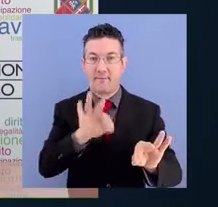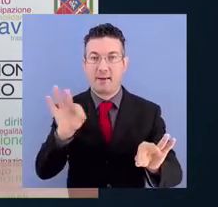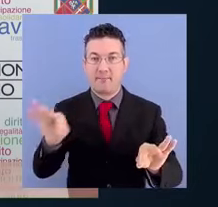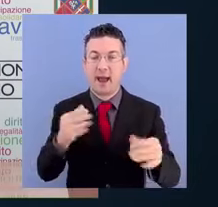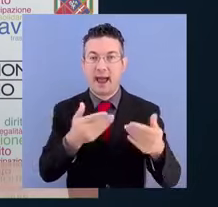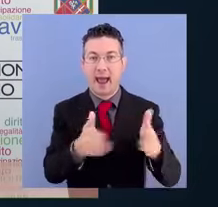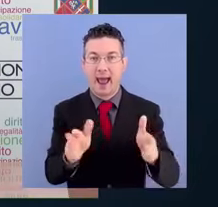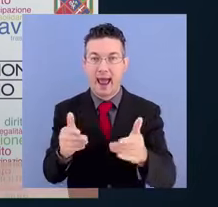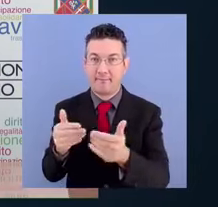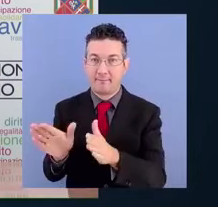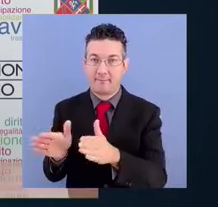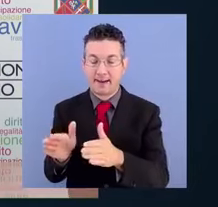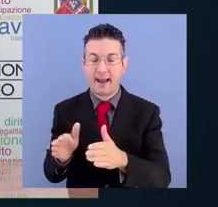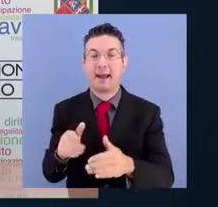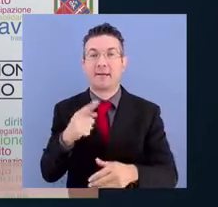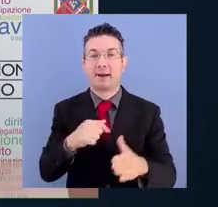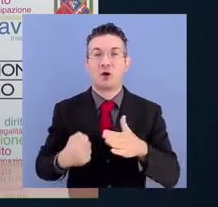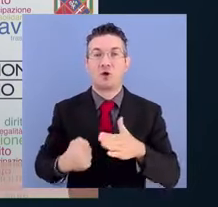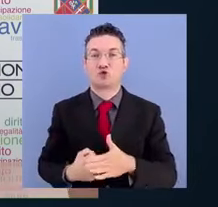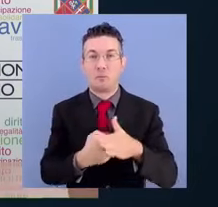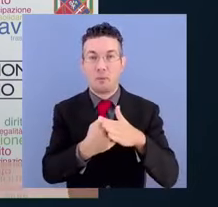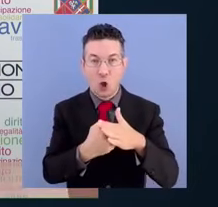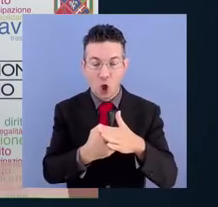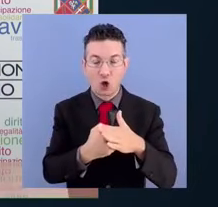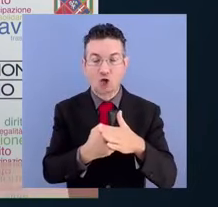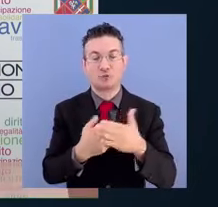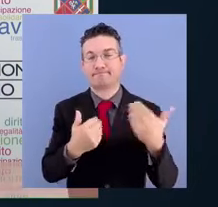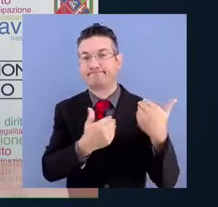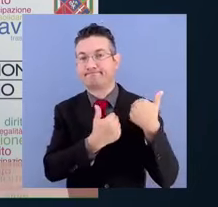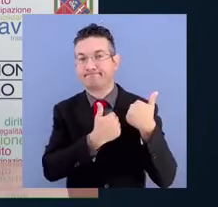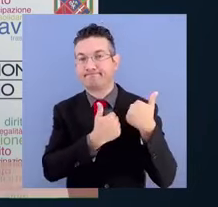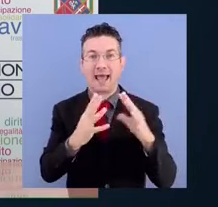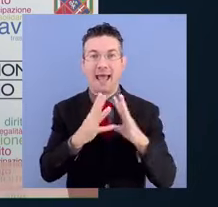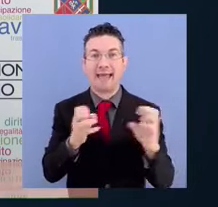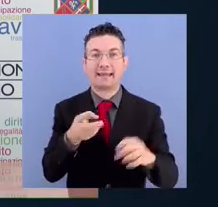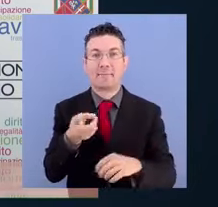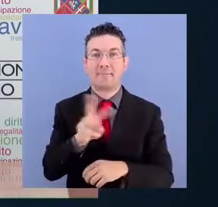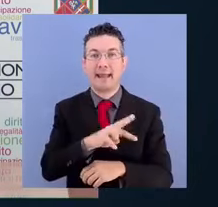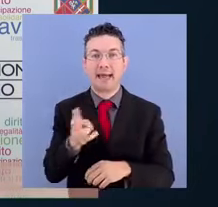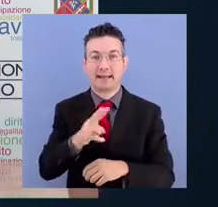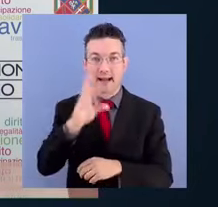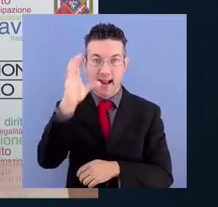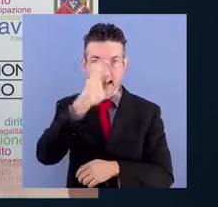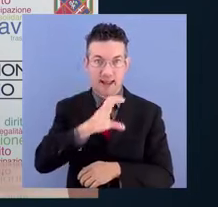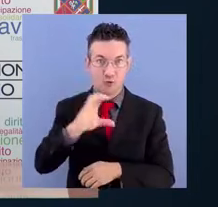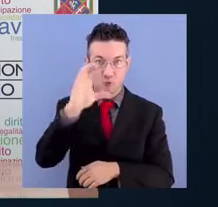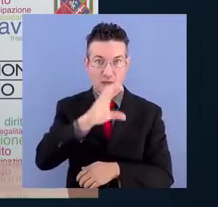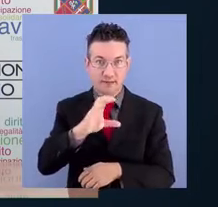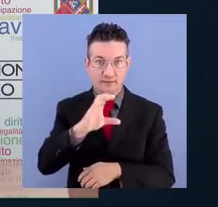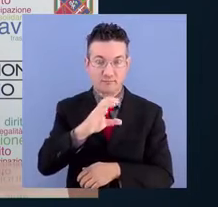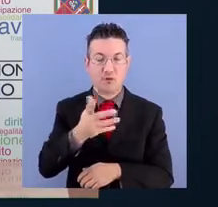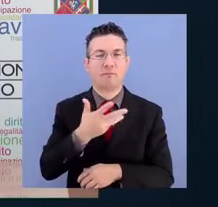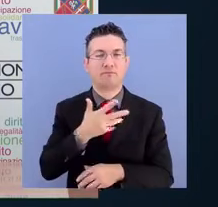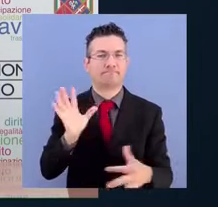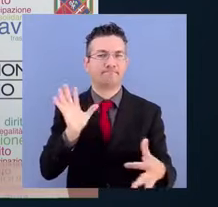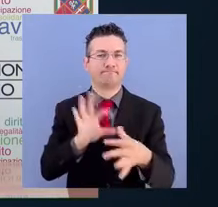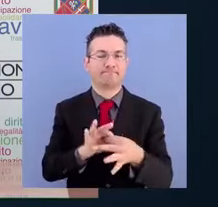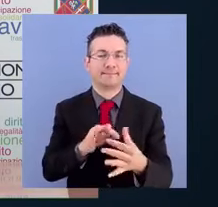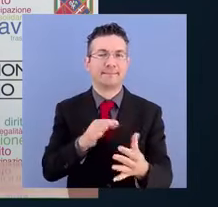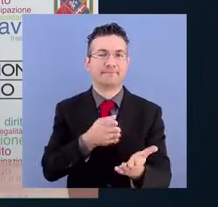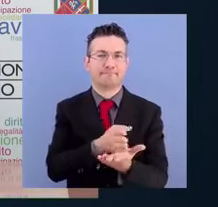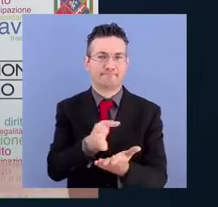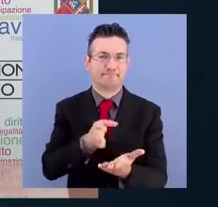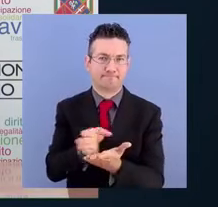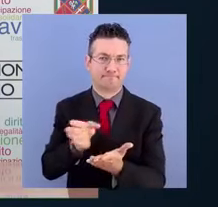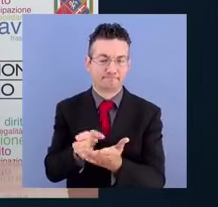che di cui si occupa l'ente bilaterale del turismo è legato a diversi settori un po come il